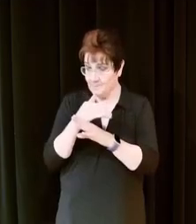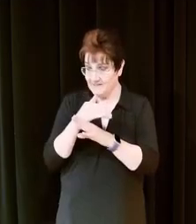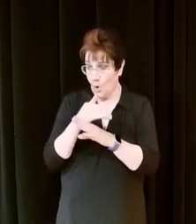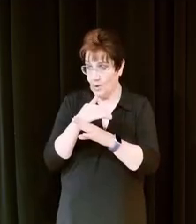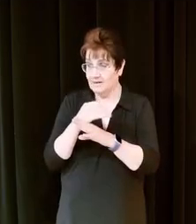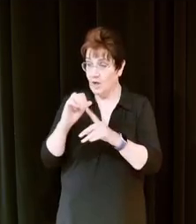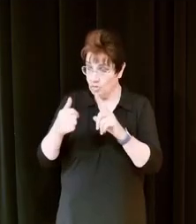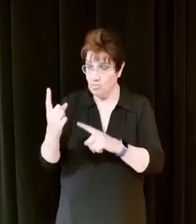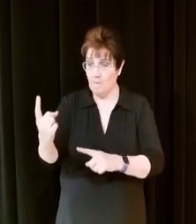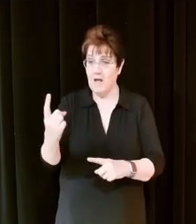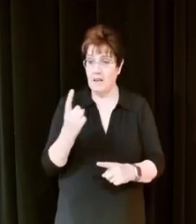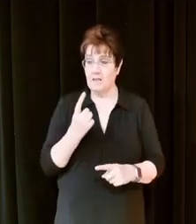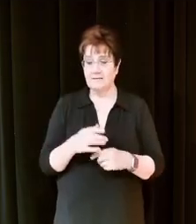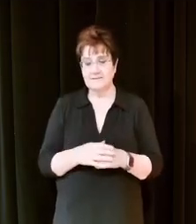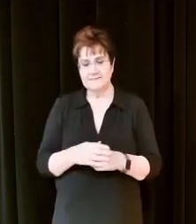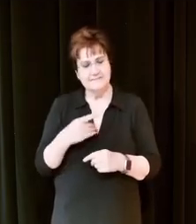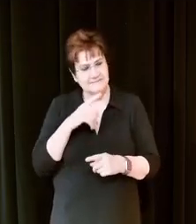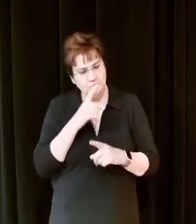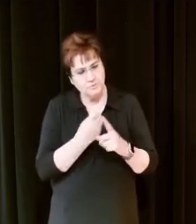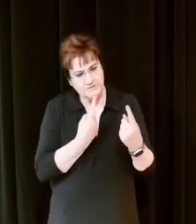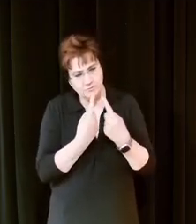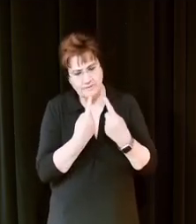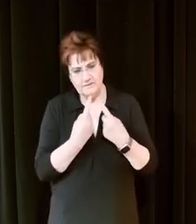am Vormittag des nächsten Tages wieder und sagte, ich muss mit Ihnen sprechen.